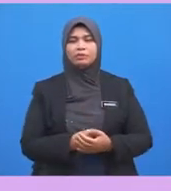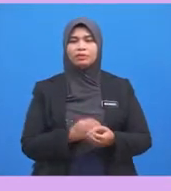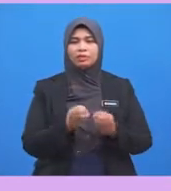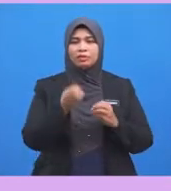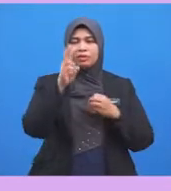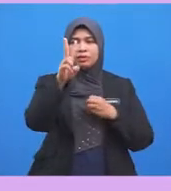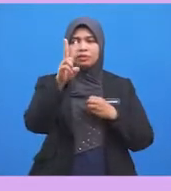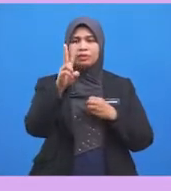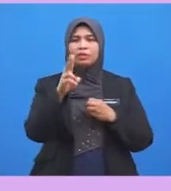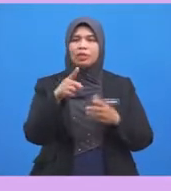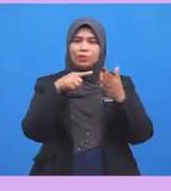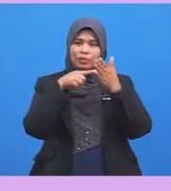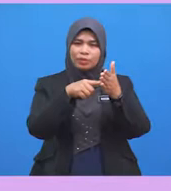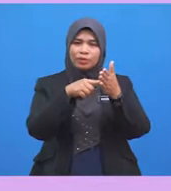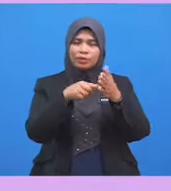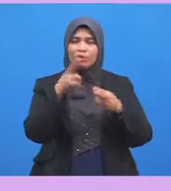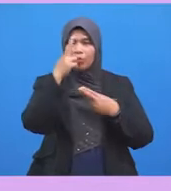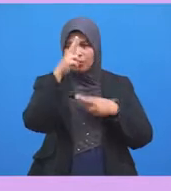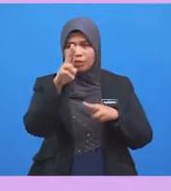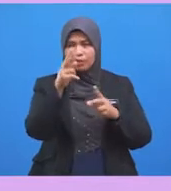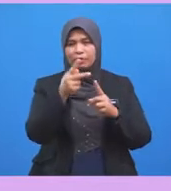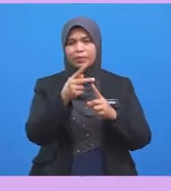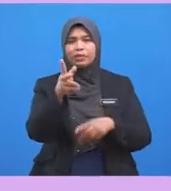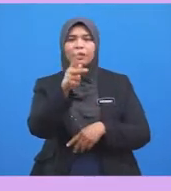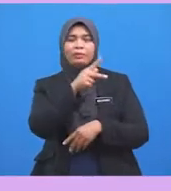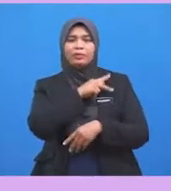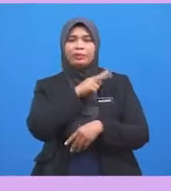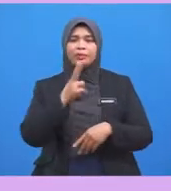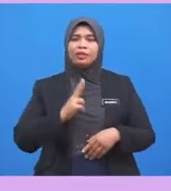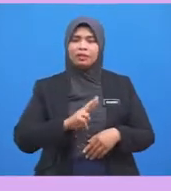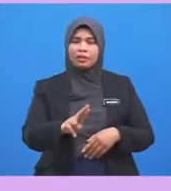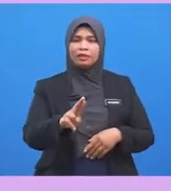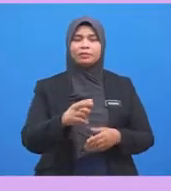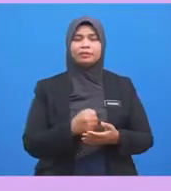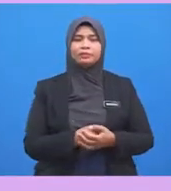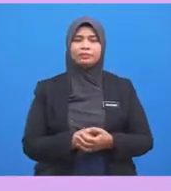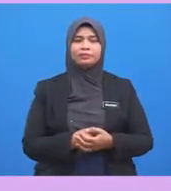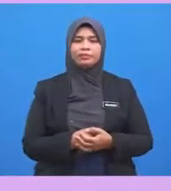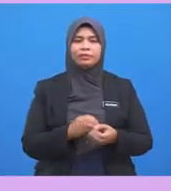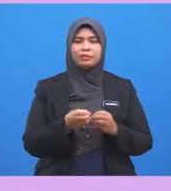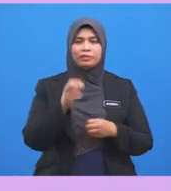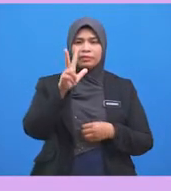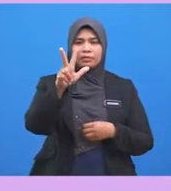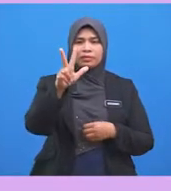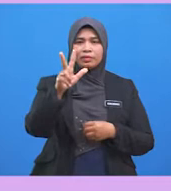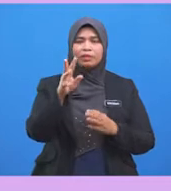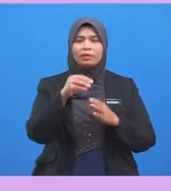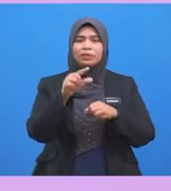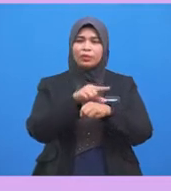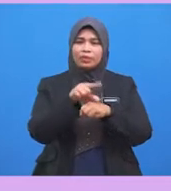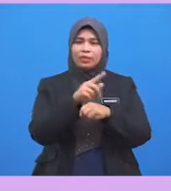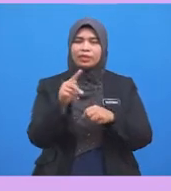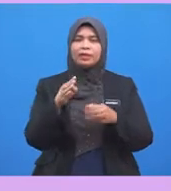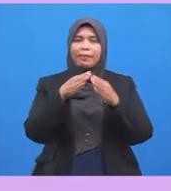kedua, menunjukkan hormat kepada pemimpin agama. Yang ketiga,